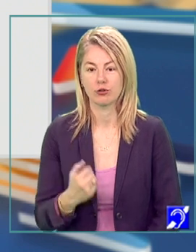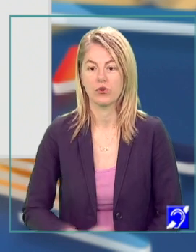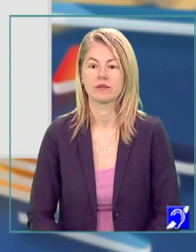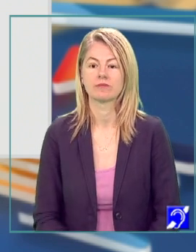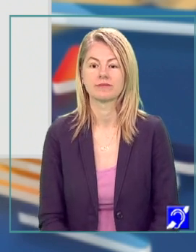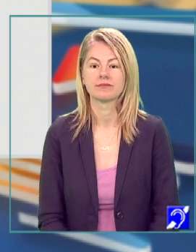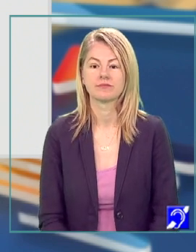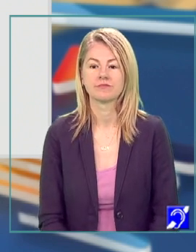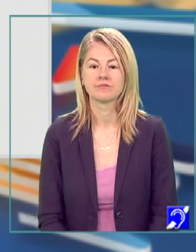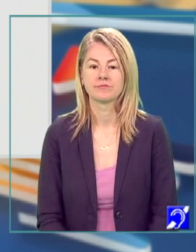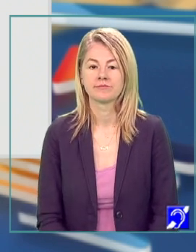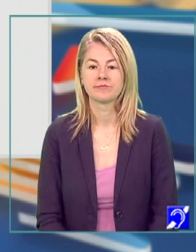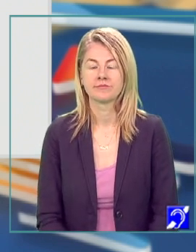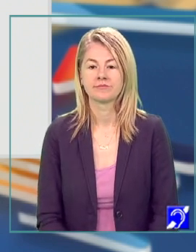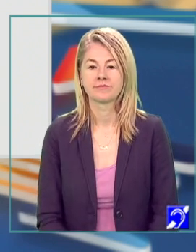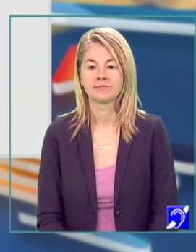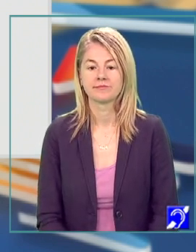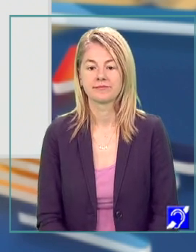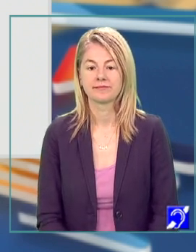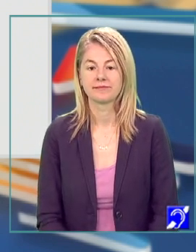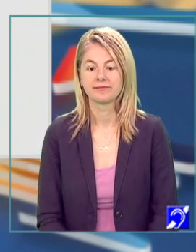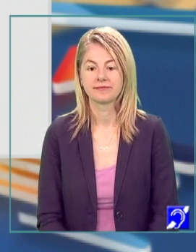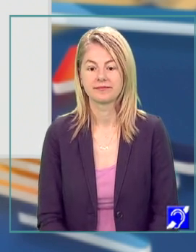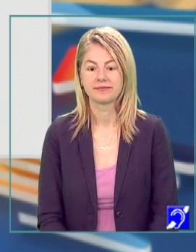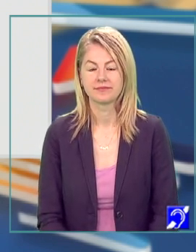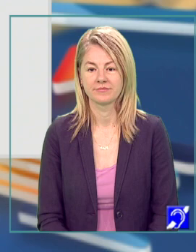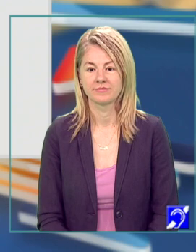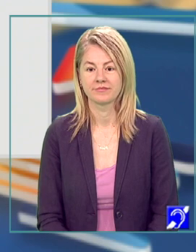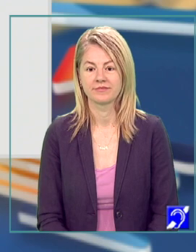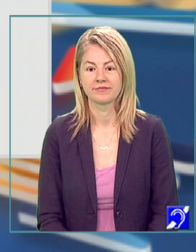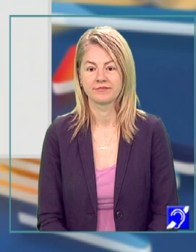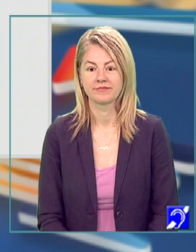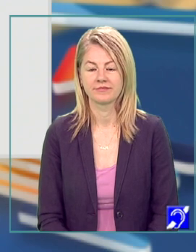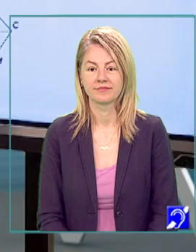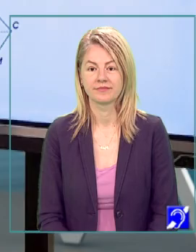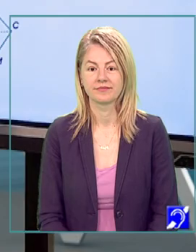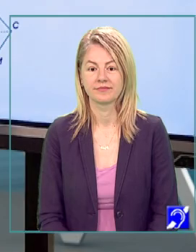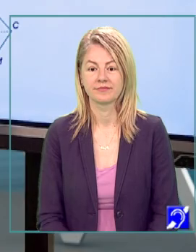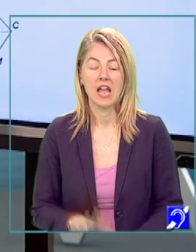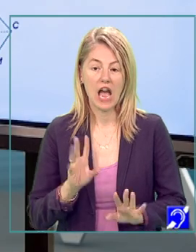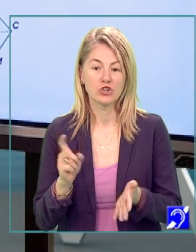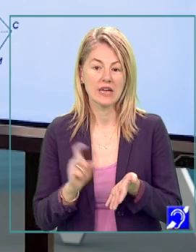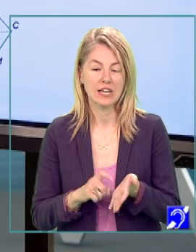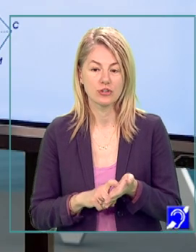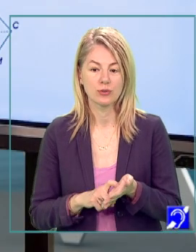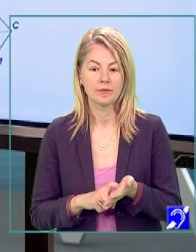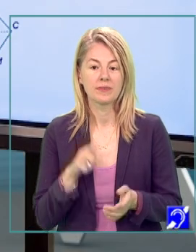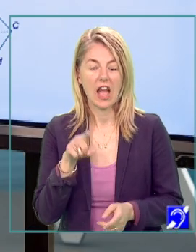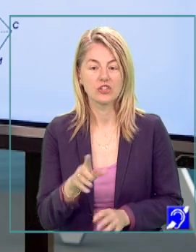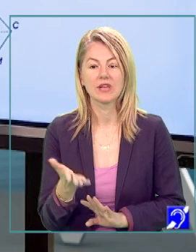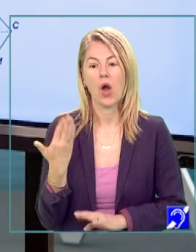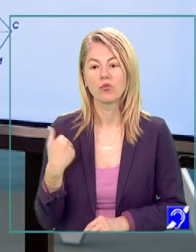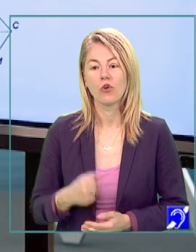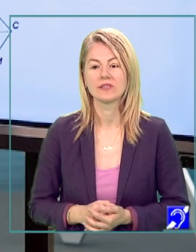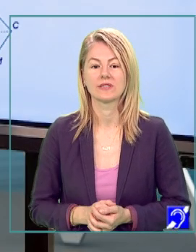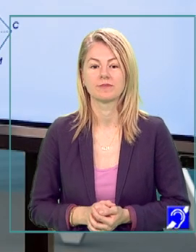adică tangenta lui AMV va fi chiar radical din 2, cum se cerea. Acestea au fost